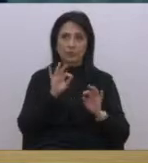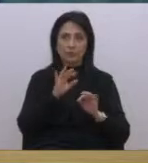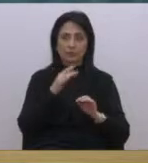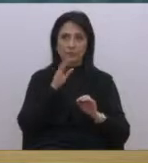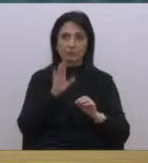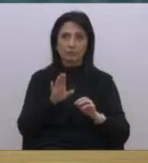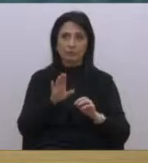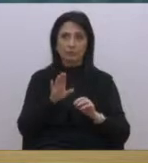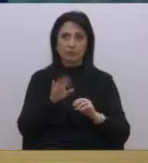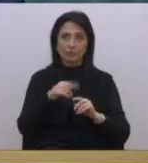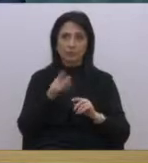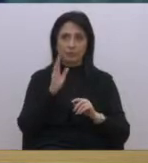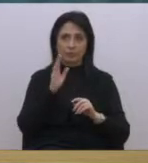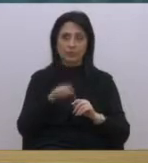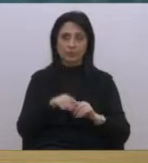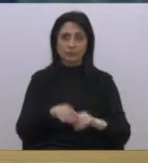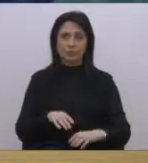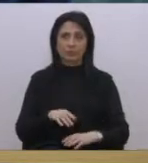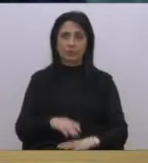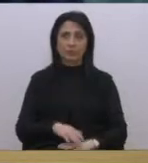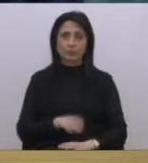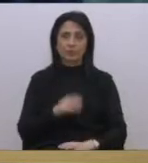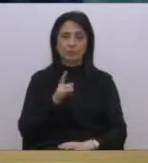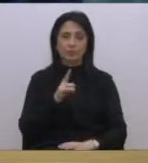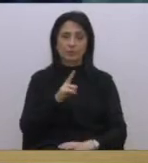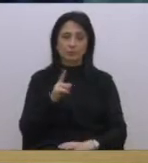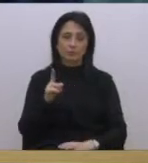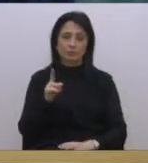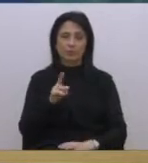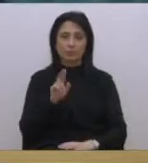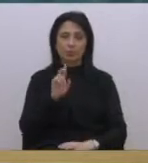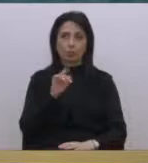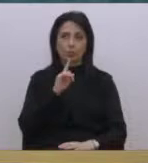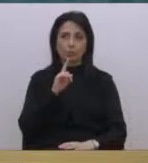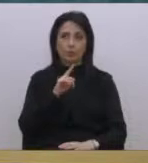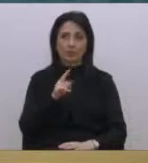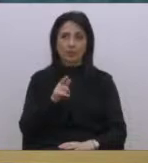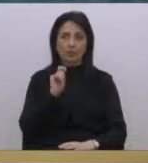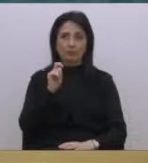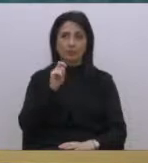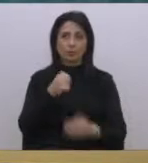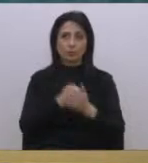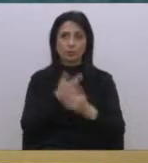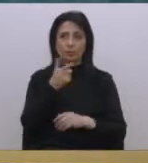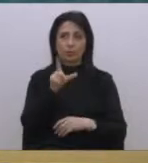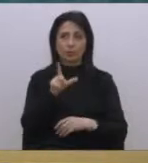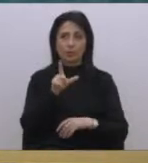მაგრამ შემდეგ გვექნება 20 დაახლოება რაღაც წუთები ბიუროს სხდომას, რომ ახლა შესვენება 2